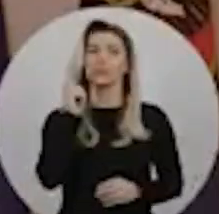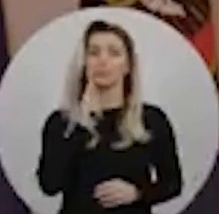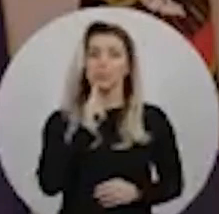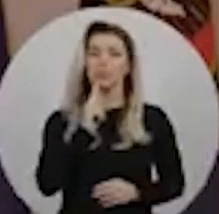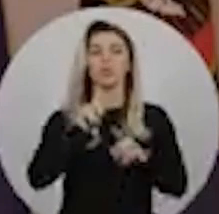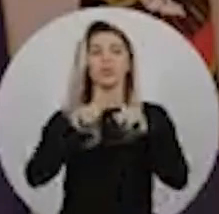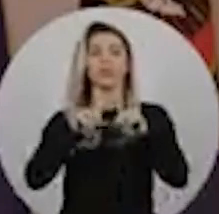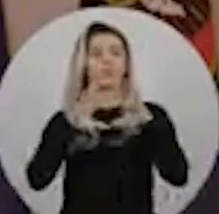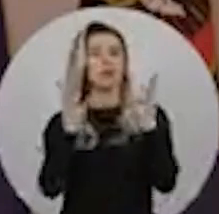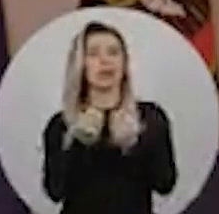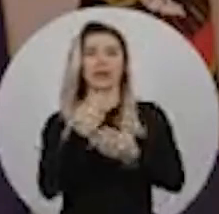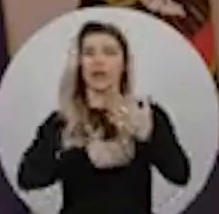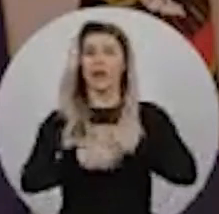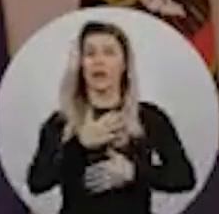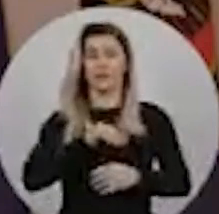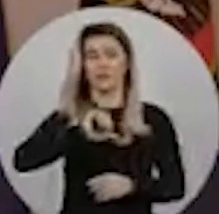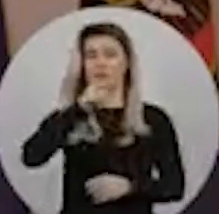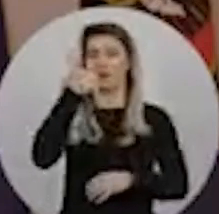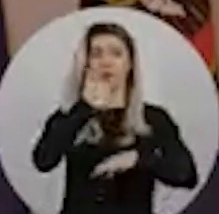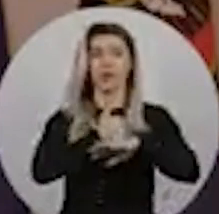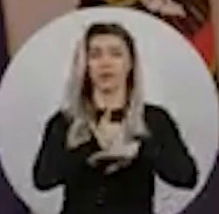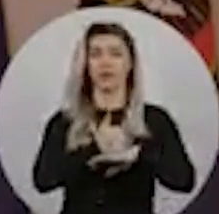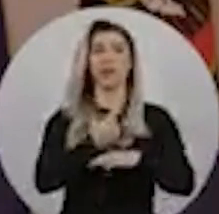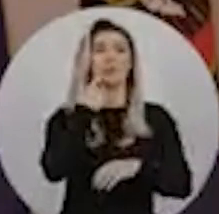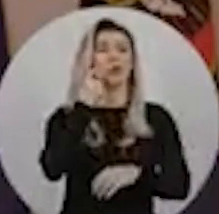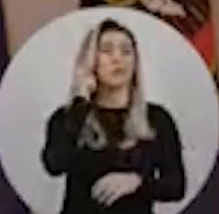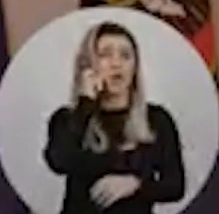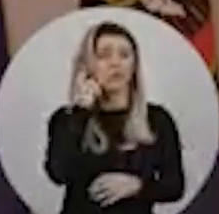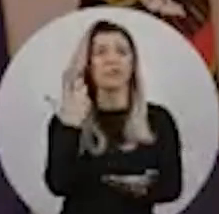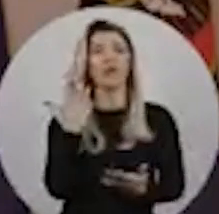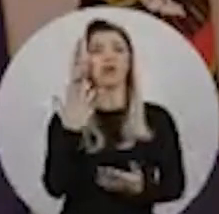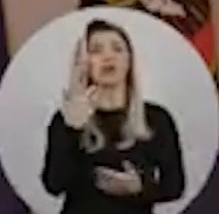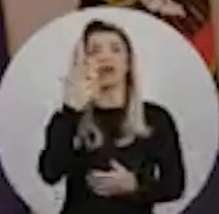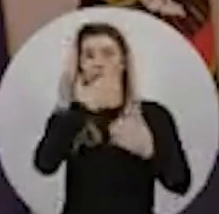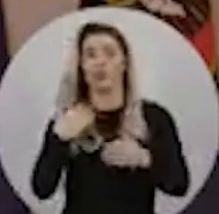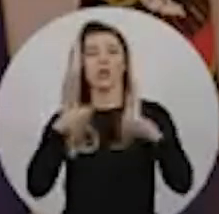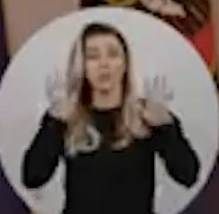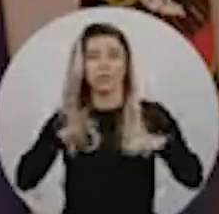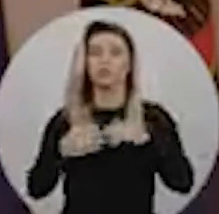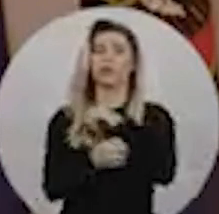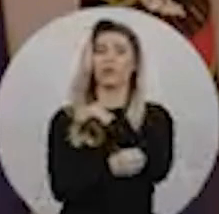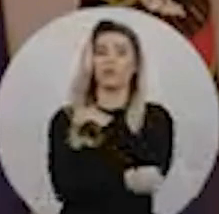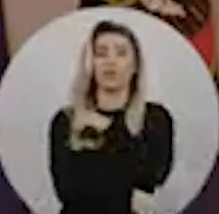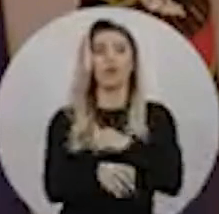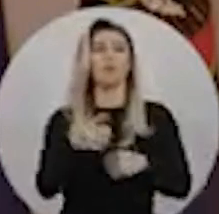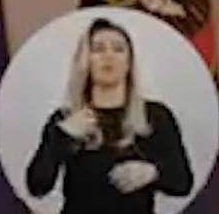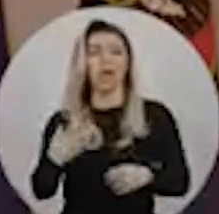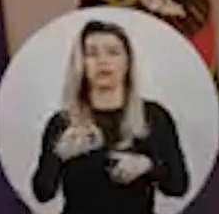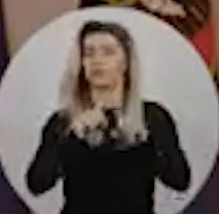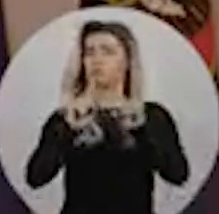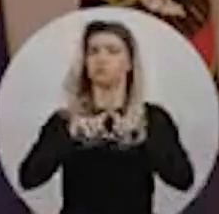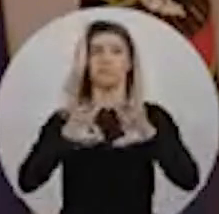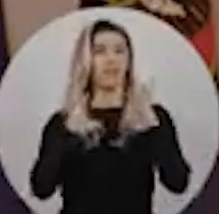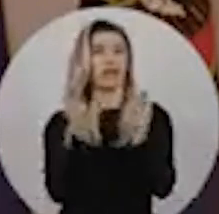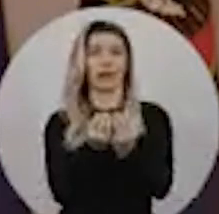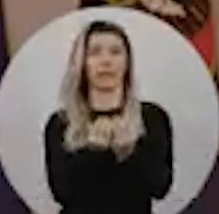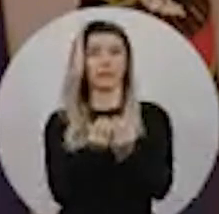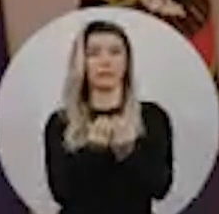Aftësia e kufizuar te i kalon të gjitha identitetet, gjinin, racën, klasën socioekonomike, fen apo